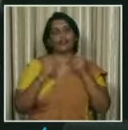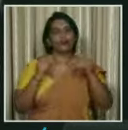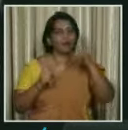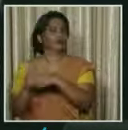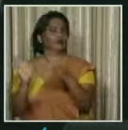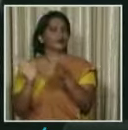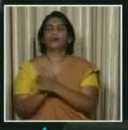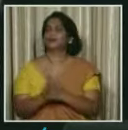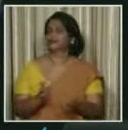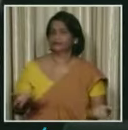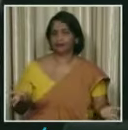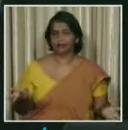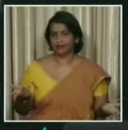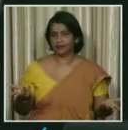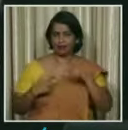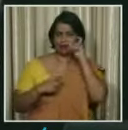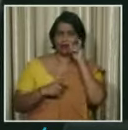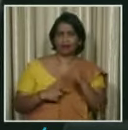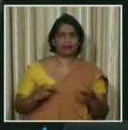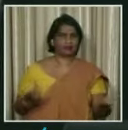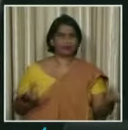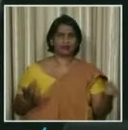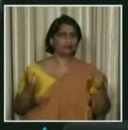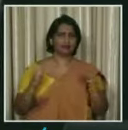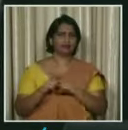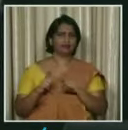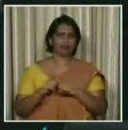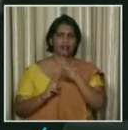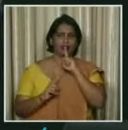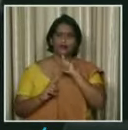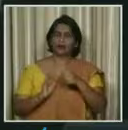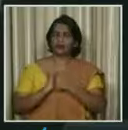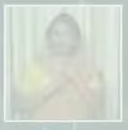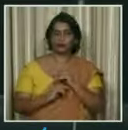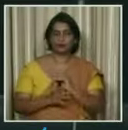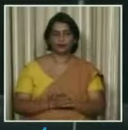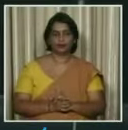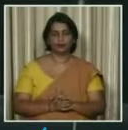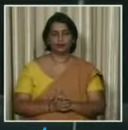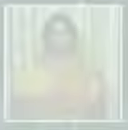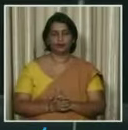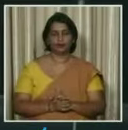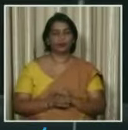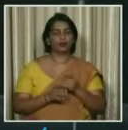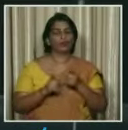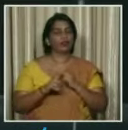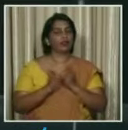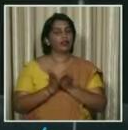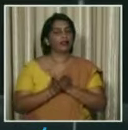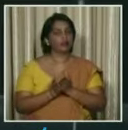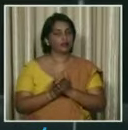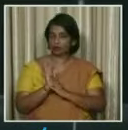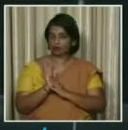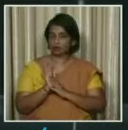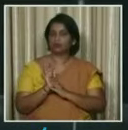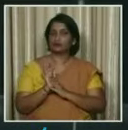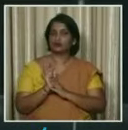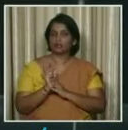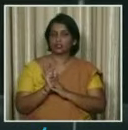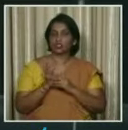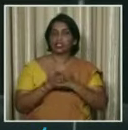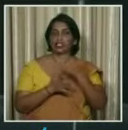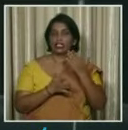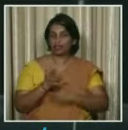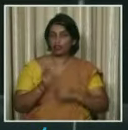දැත් ශක්තිමත් කරනවා. මේක බලාගෙන ඉන්නකොට ගරු කතානායකතුමනි මේක හරි හාස්‍යජනකයි. අර එක්ස්ප්‍රෙස් පර්ල් නෞකාවේ සෙලෙක්ට් කමිටි එකේ දැන් රිපෝට්